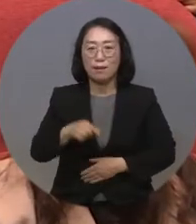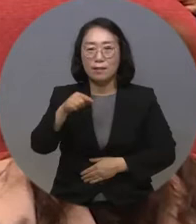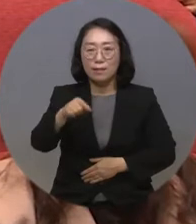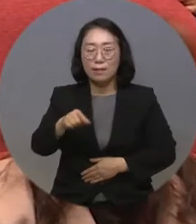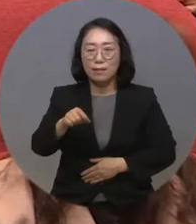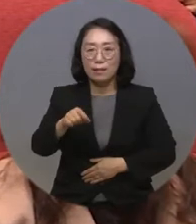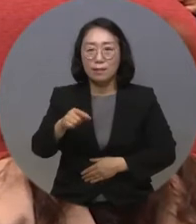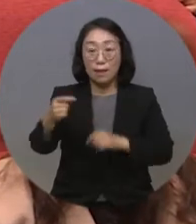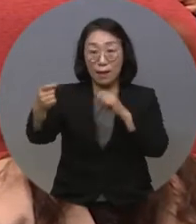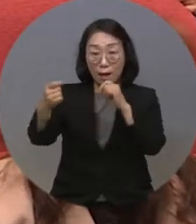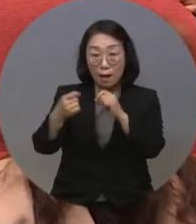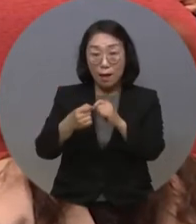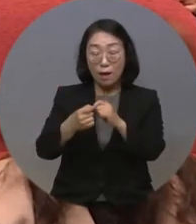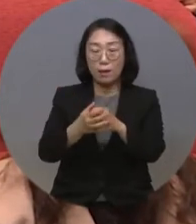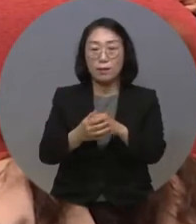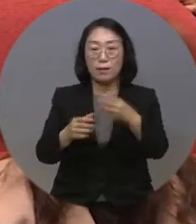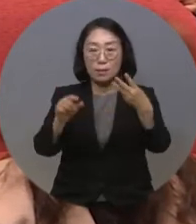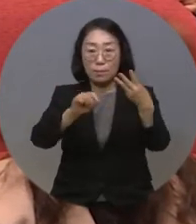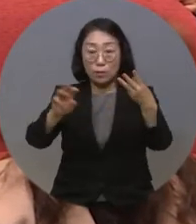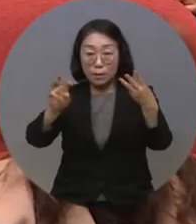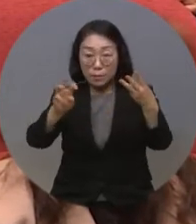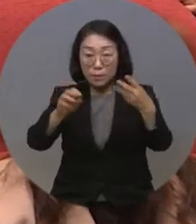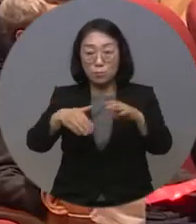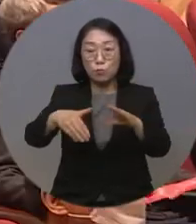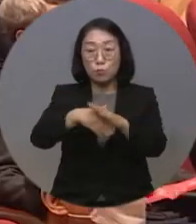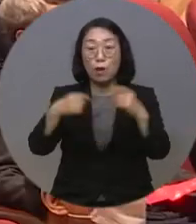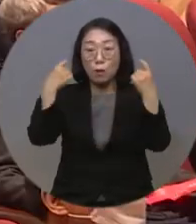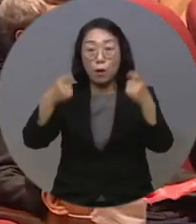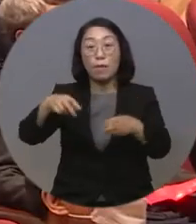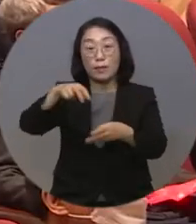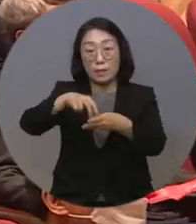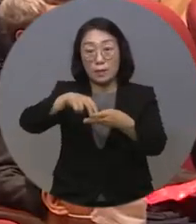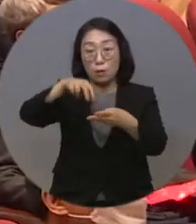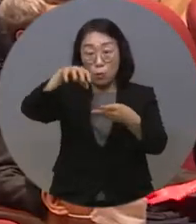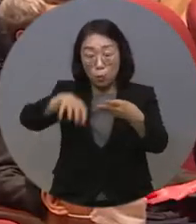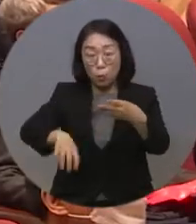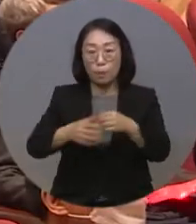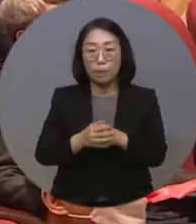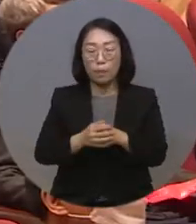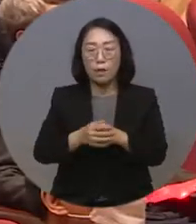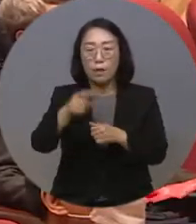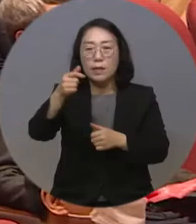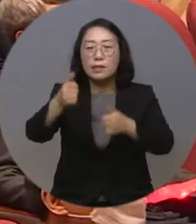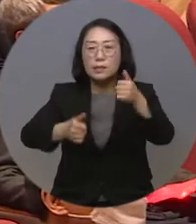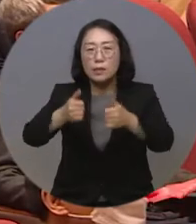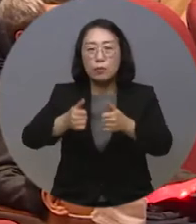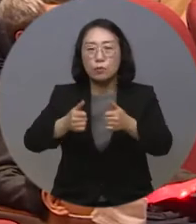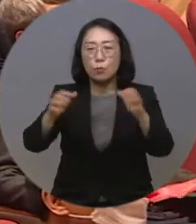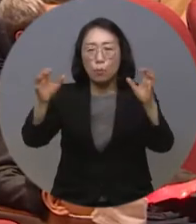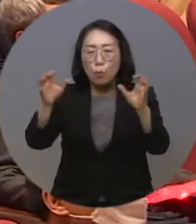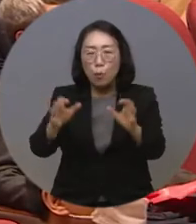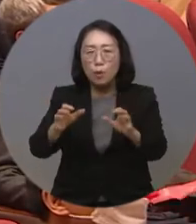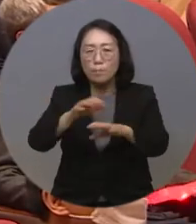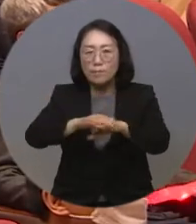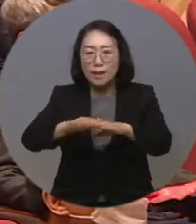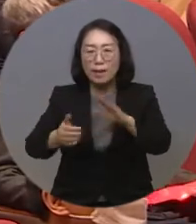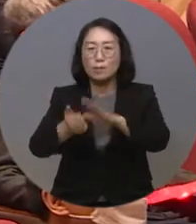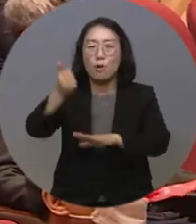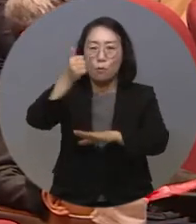대회를 앞두고 지난달 30일 순천시 문화관광센터 다목적 홀에서 체전 성공 개최 한마음 다짐 대회를